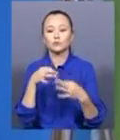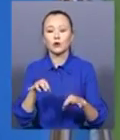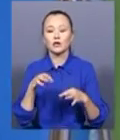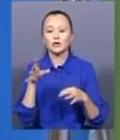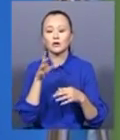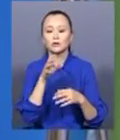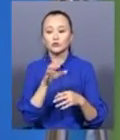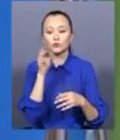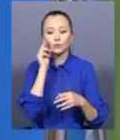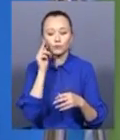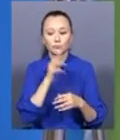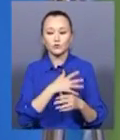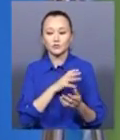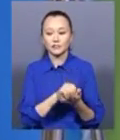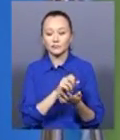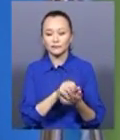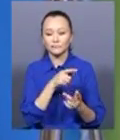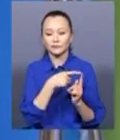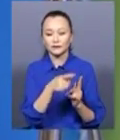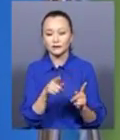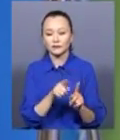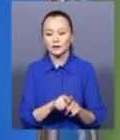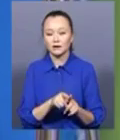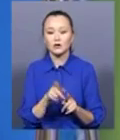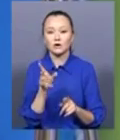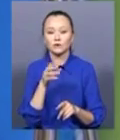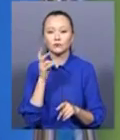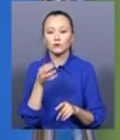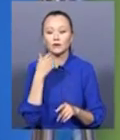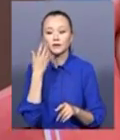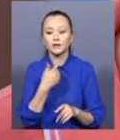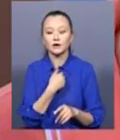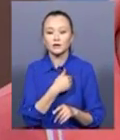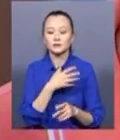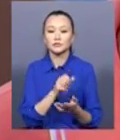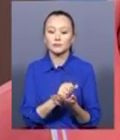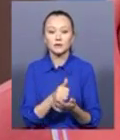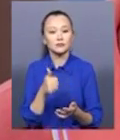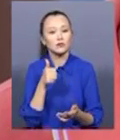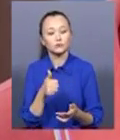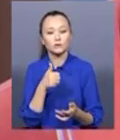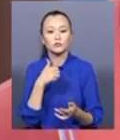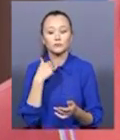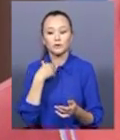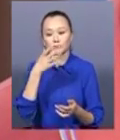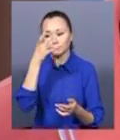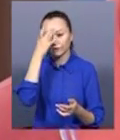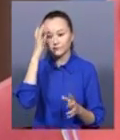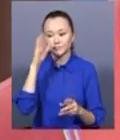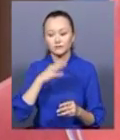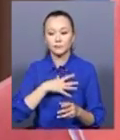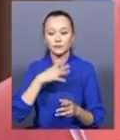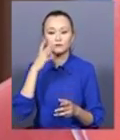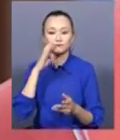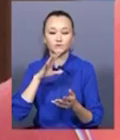честь для школы. Но мои занятия, они проходили так, скажем. Но когда мне хотелось, я занималась хорошо, но в основном в голове у меня были мои